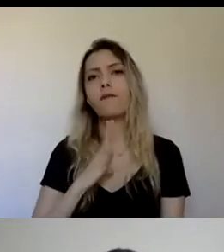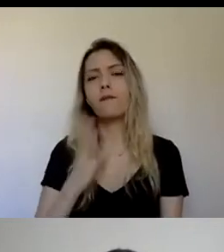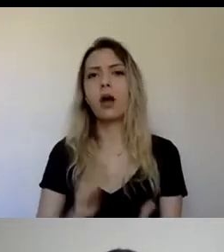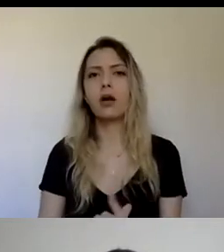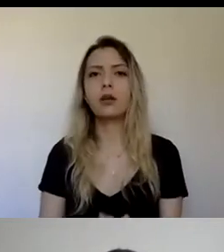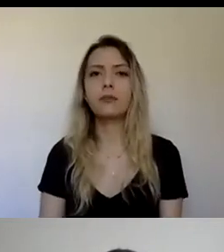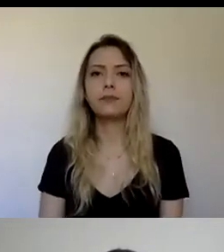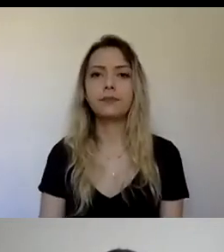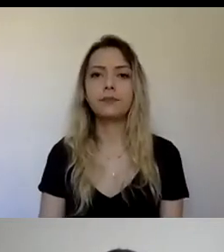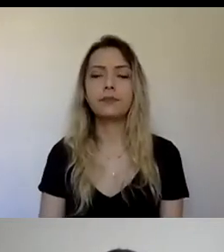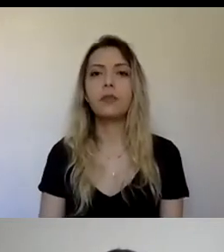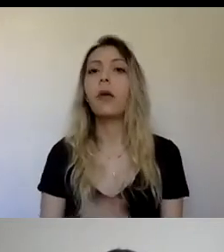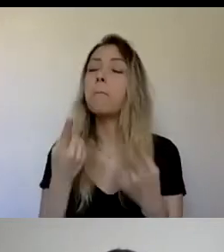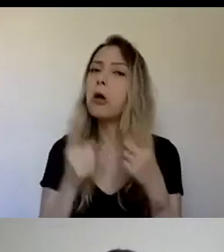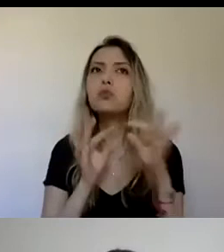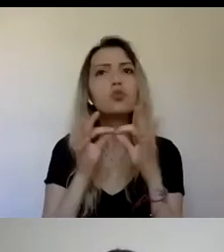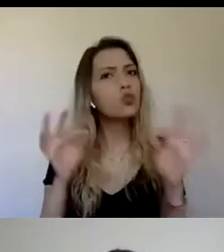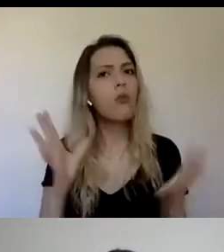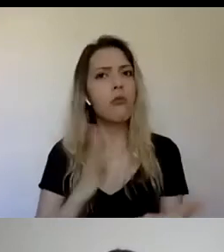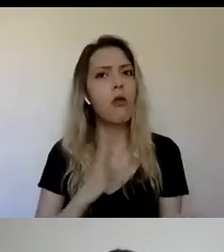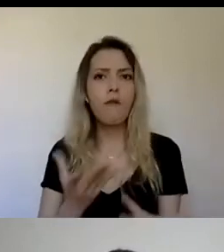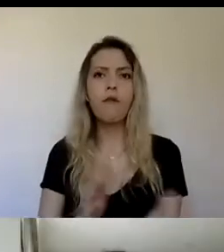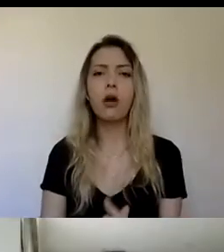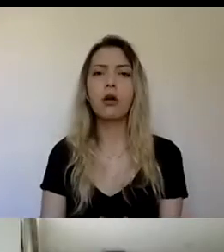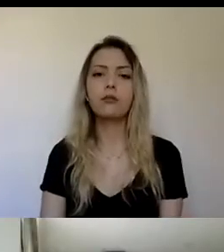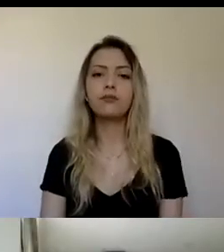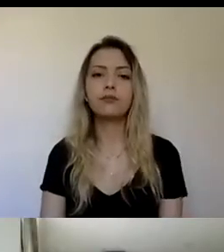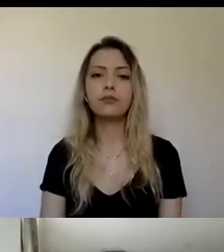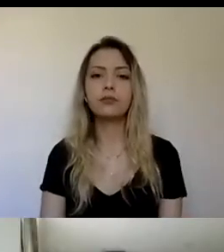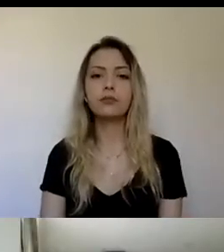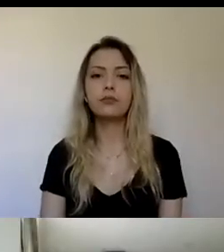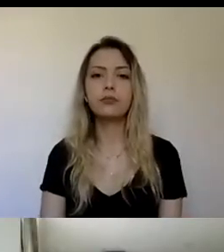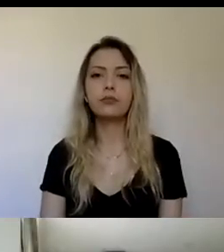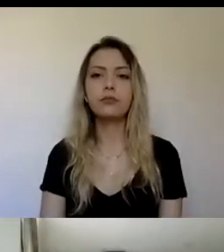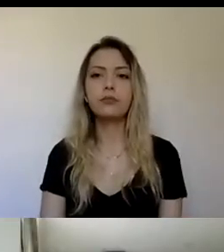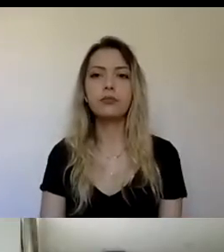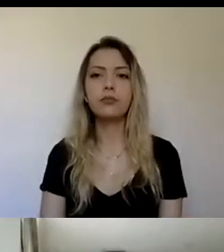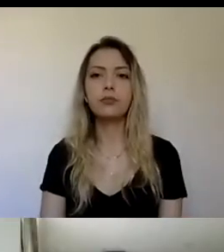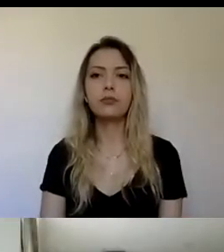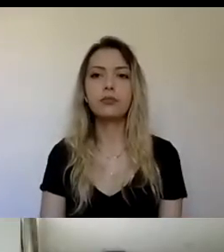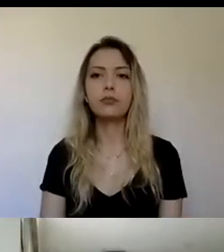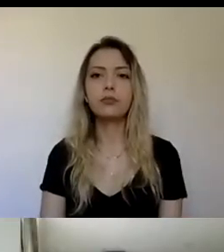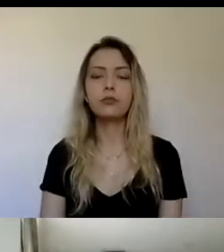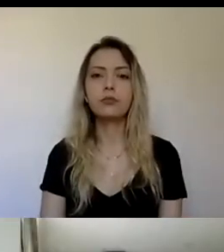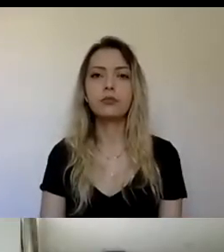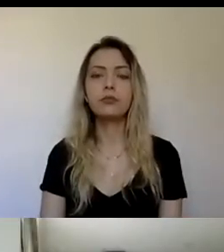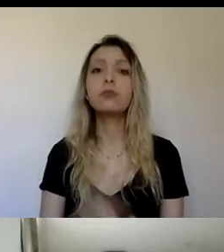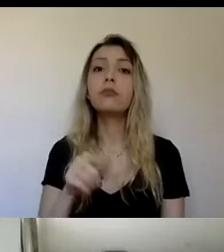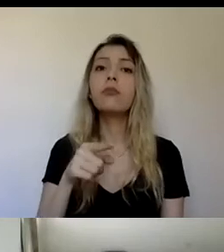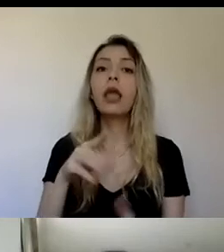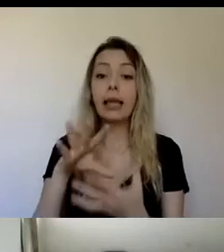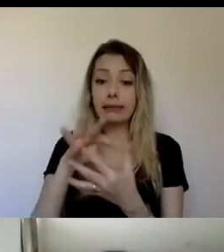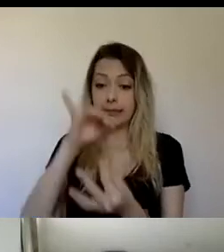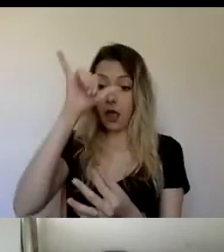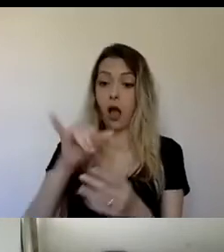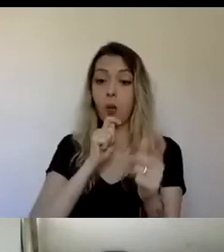tümceler var, cümleler var aslında. Bunlar bize bu insan hakları sözleşmeleri hayata geçmiş mi geçmemiş